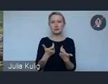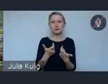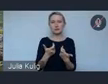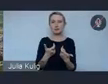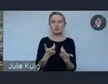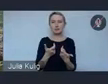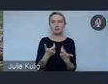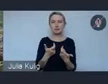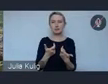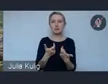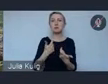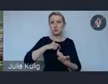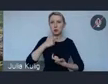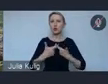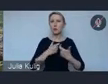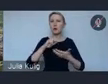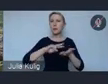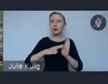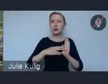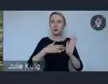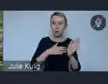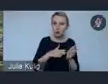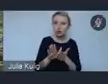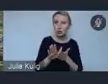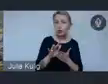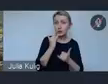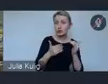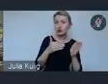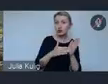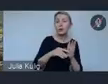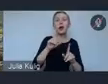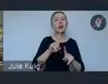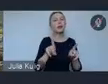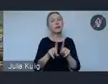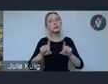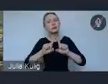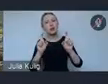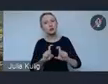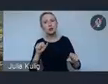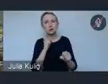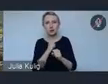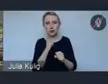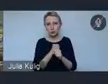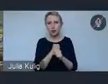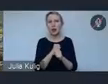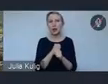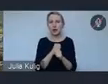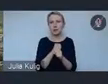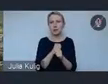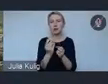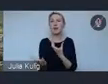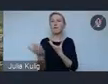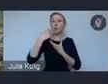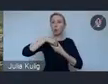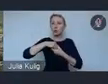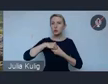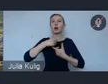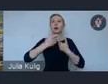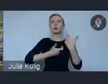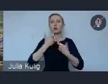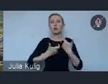budujemy strategie wyjścia tam gdzie to jest konieczny ale też nieustannie pracujemy nad włączaniem i nad budowaniem